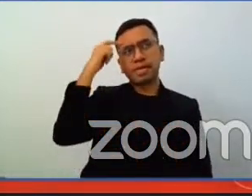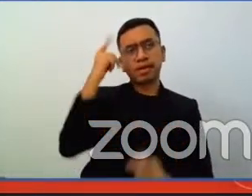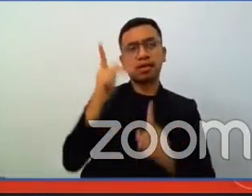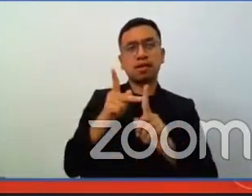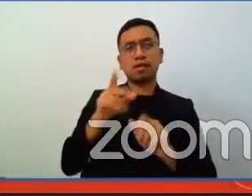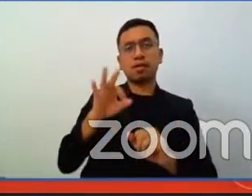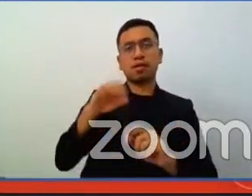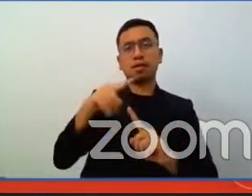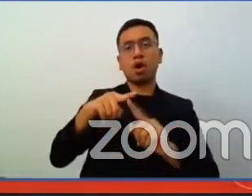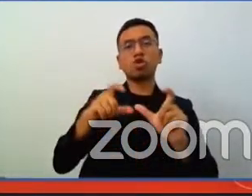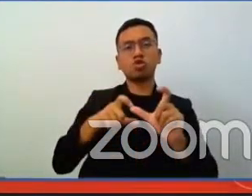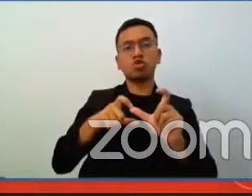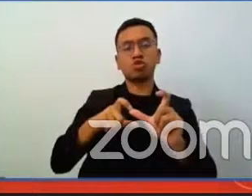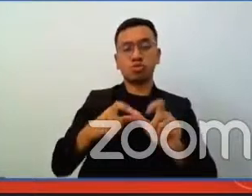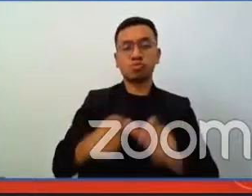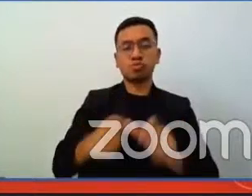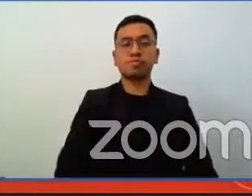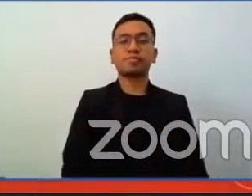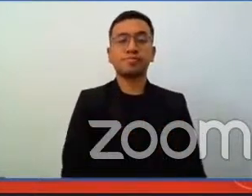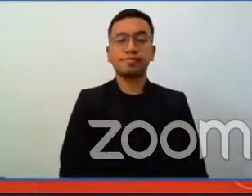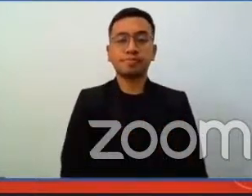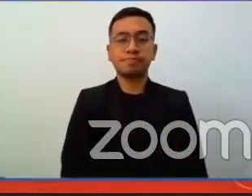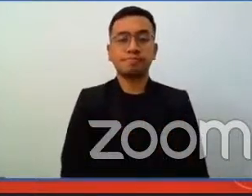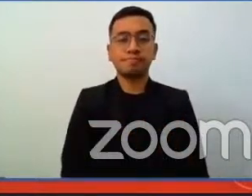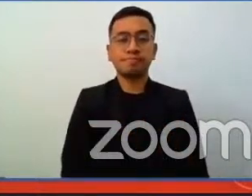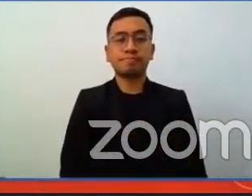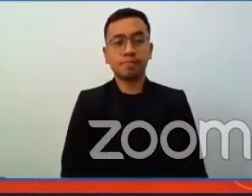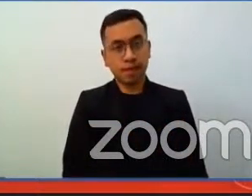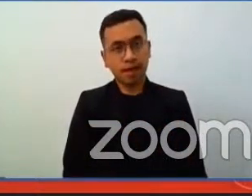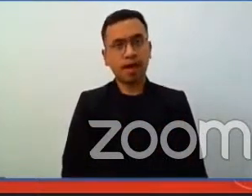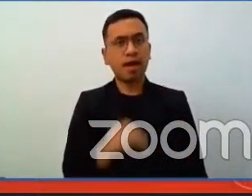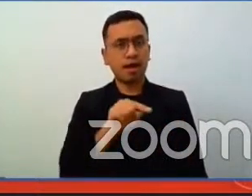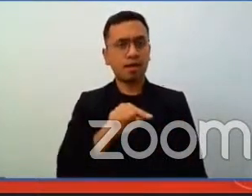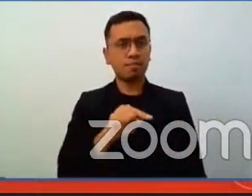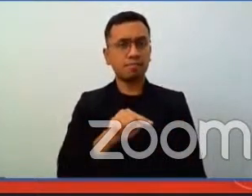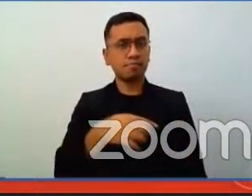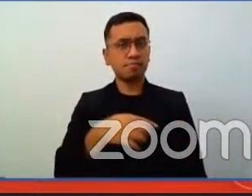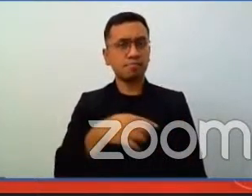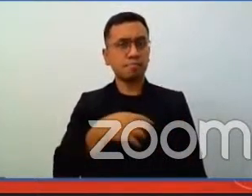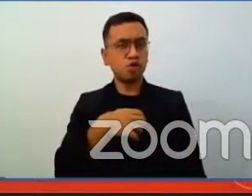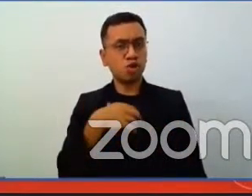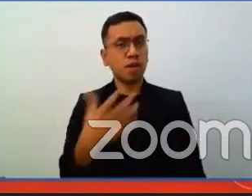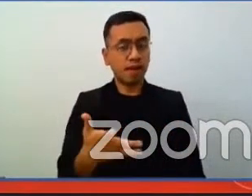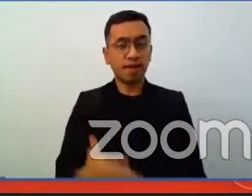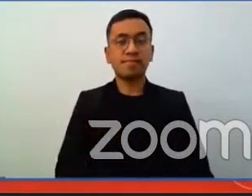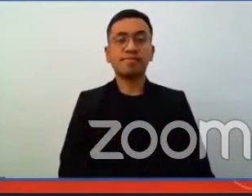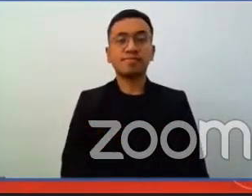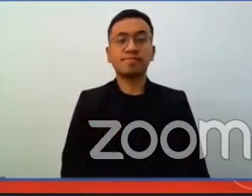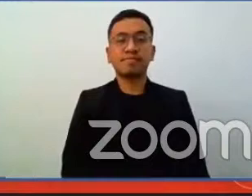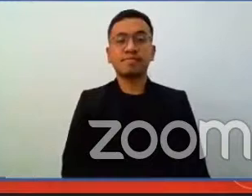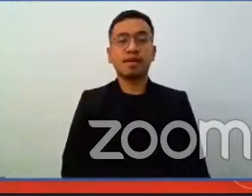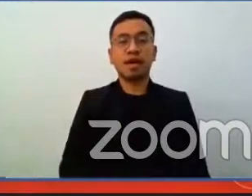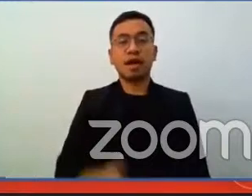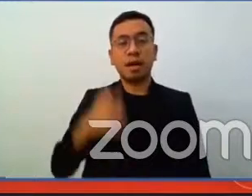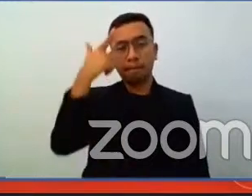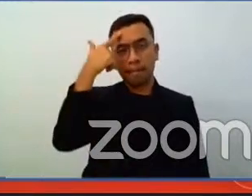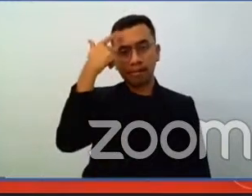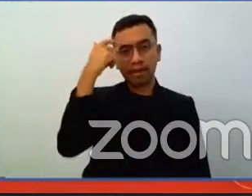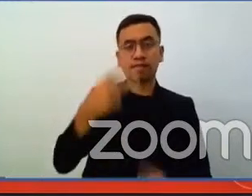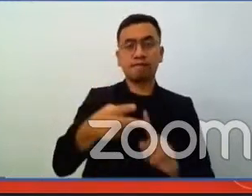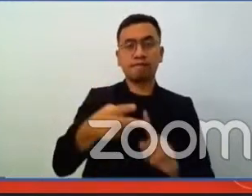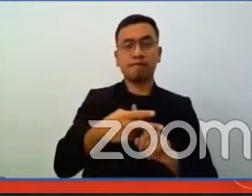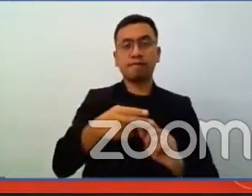segi pengetahuan. Apa artinya, Bapak Ibu, bahwa sebenarnya proses pembelajaran fisika bukan